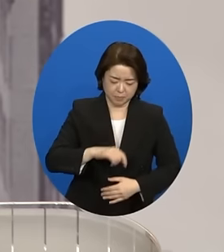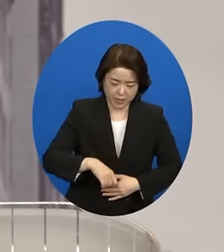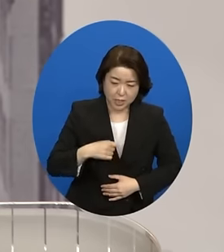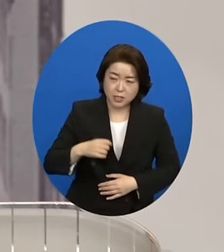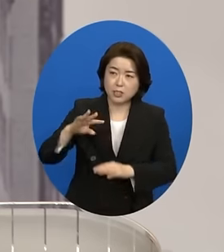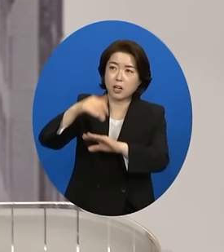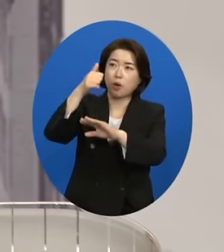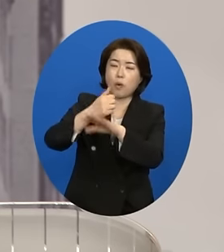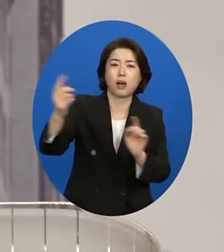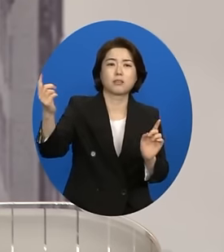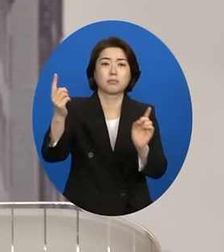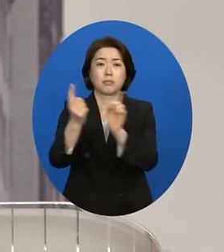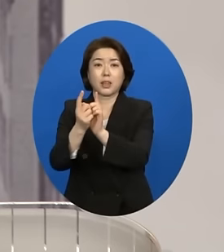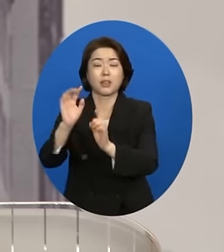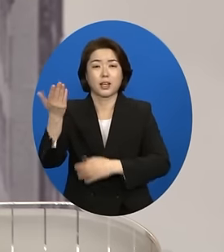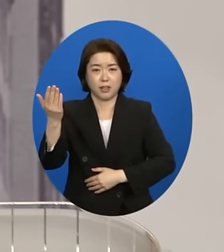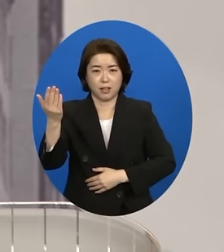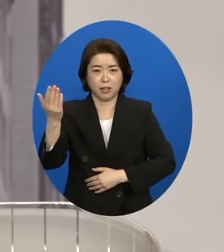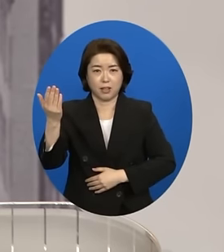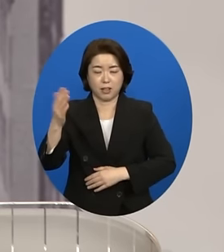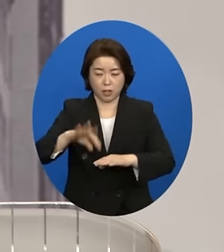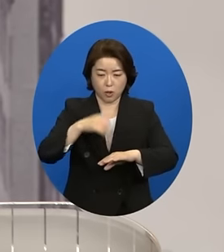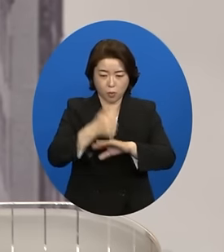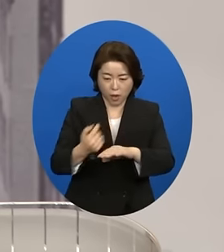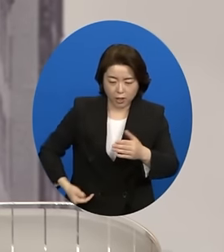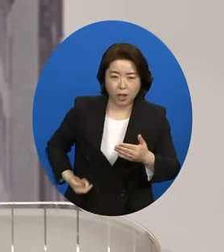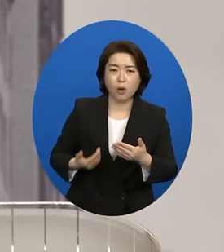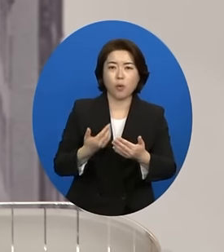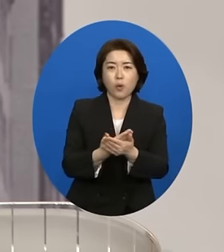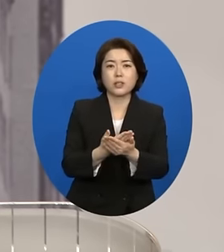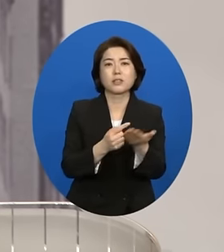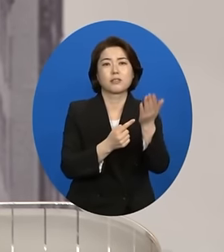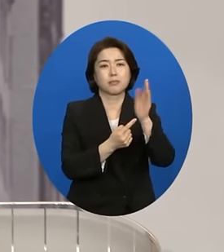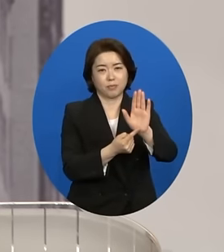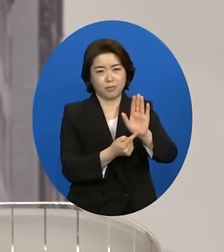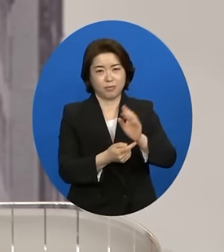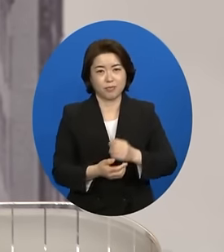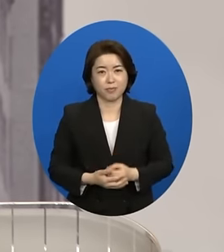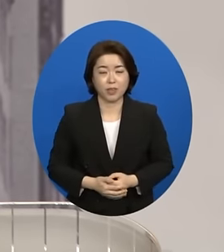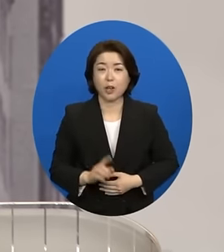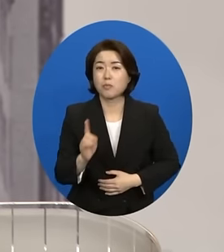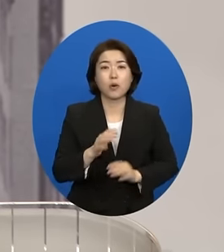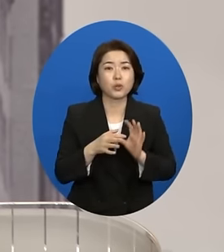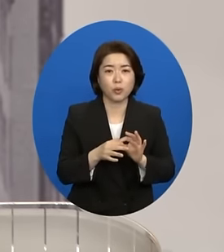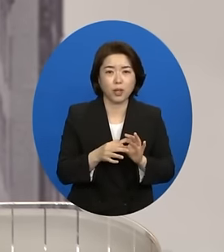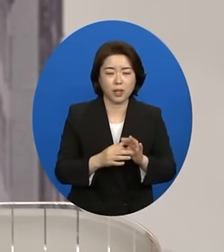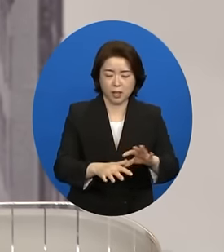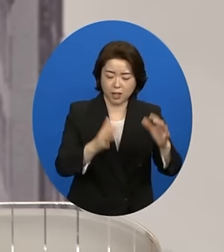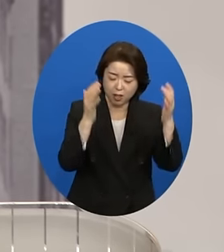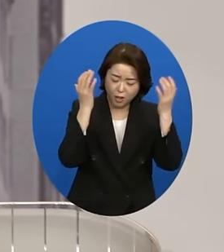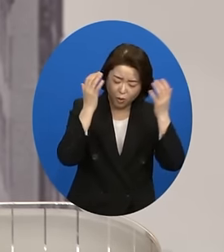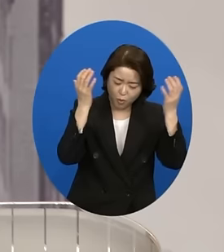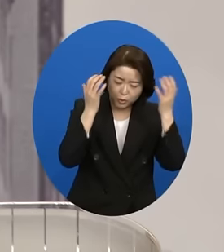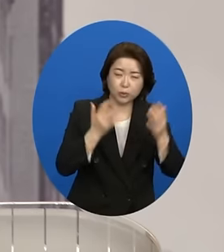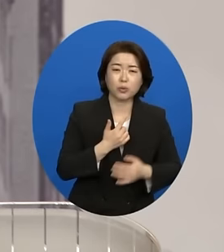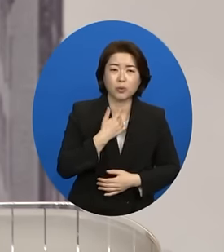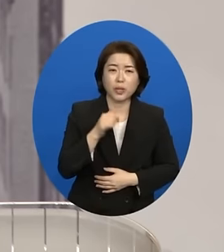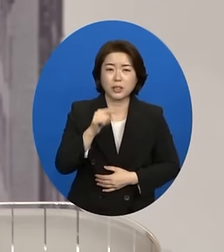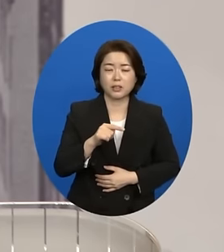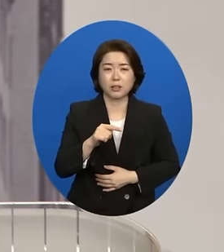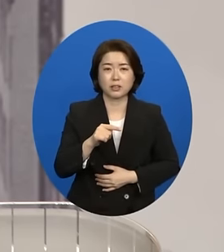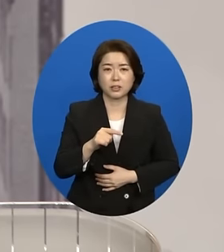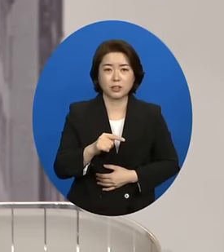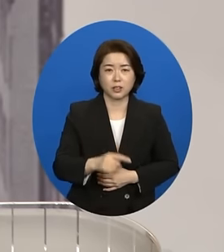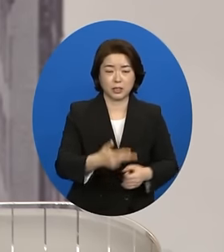왕을 만난 것입니다. 왕의 회심이 일어난 것이죠. 어떤 걸 통해서요? 고통스러웠던 그